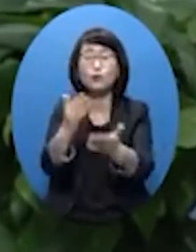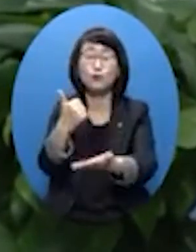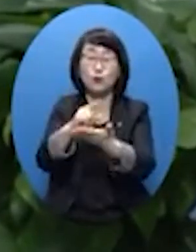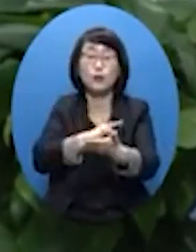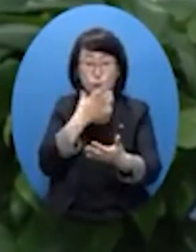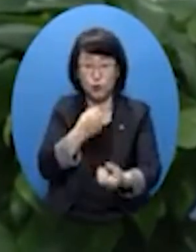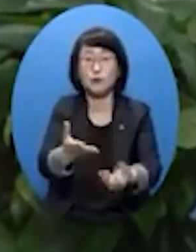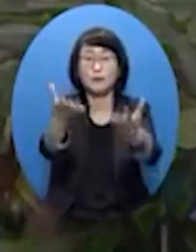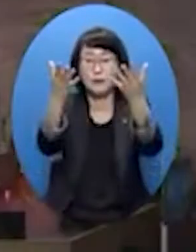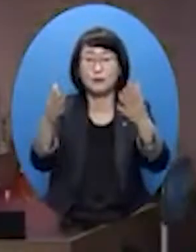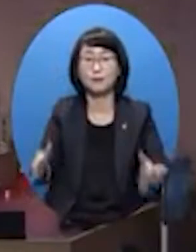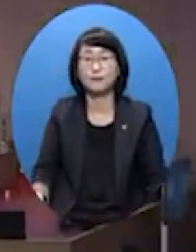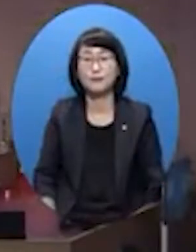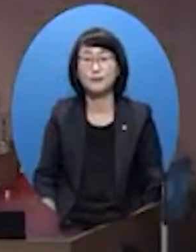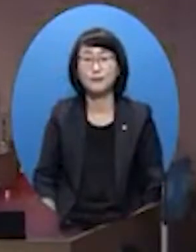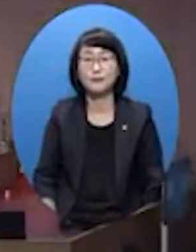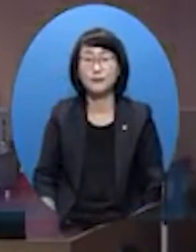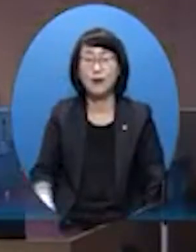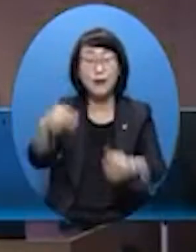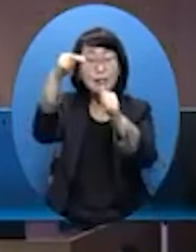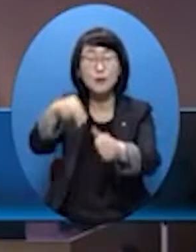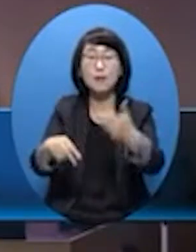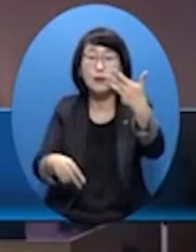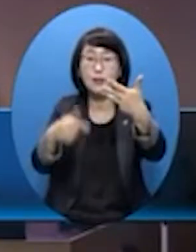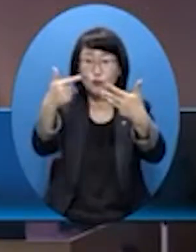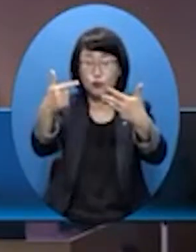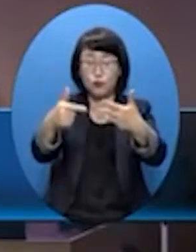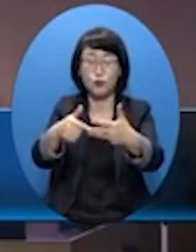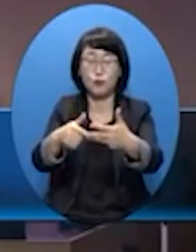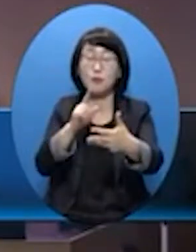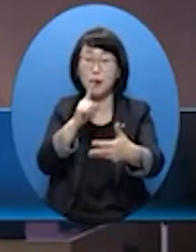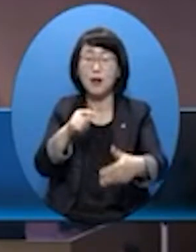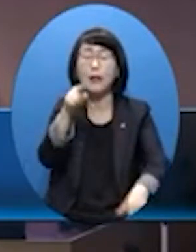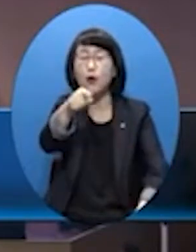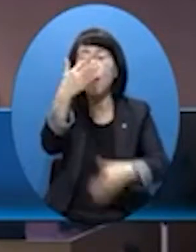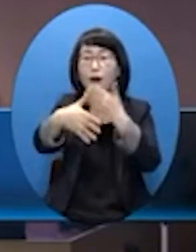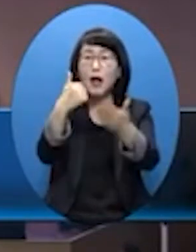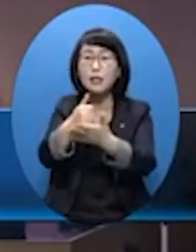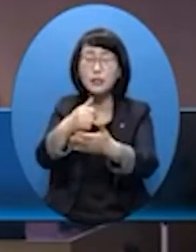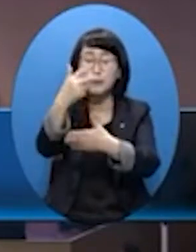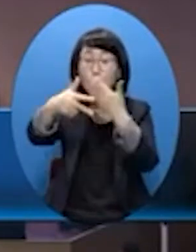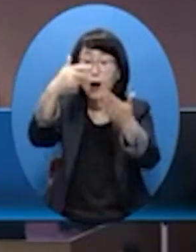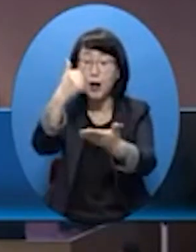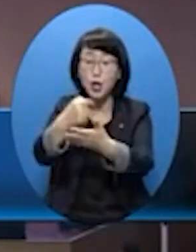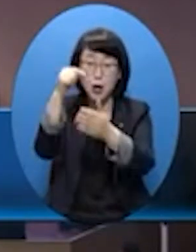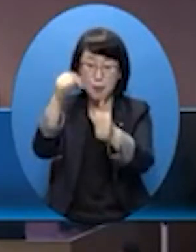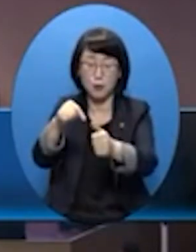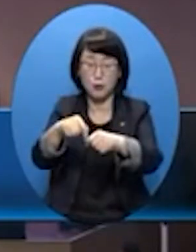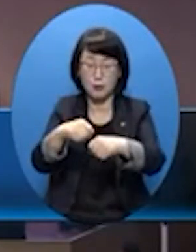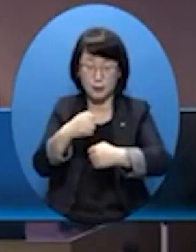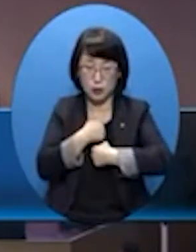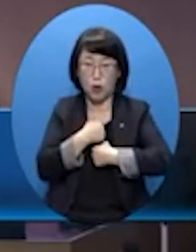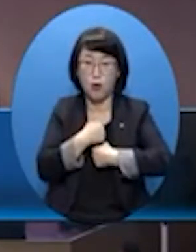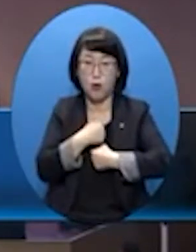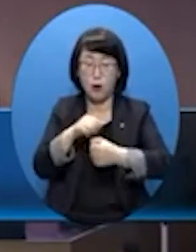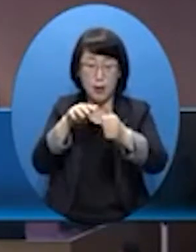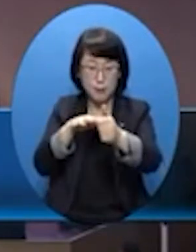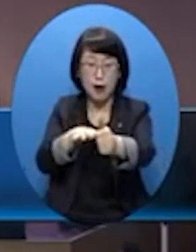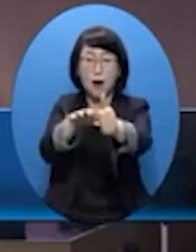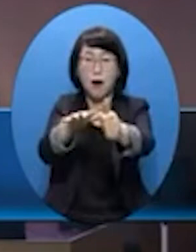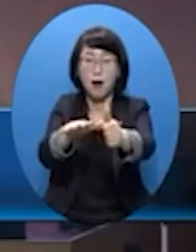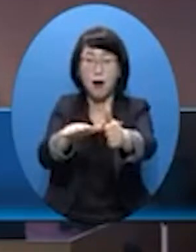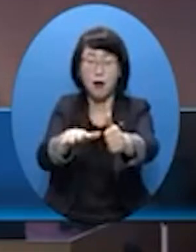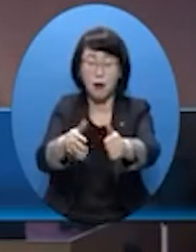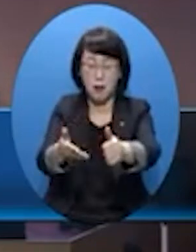추가합니다 수명이 8장 쫄은 권면합니다 내 하나님 야의 명령을 지켜 그 얘기를 따라가며 그럴